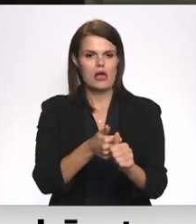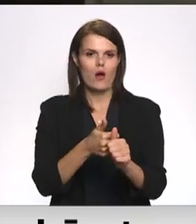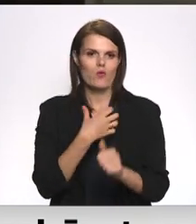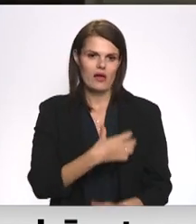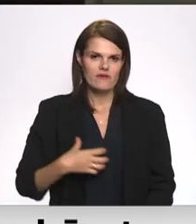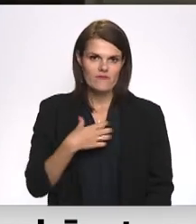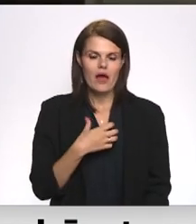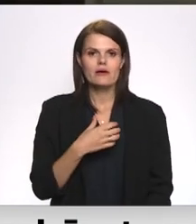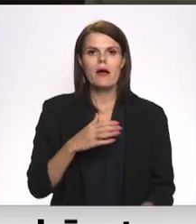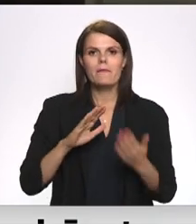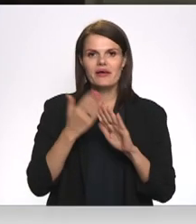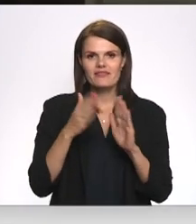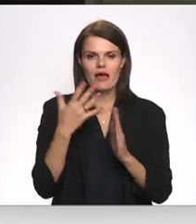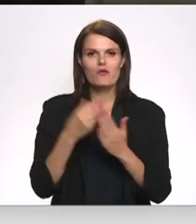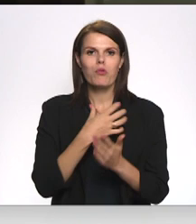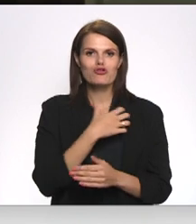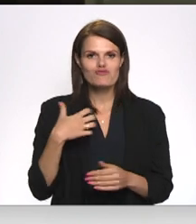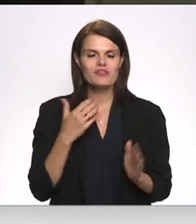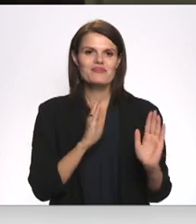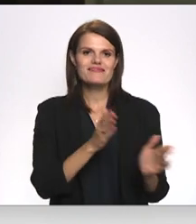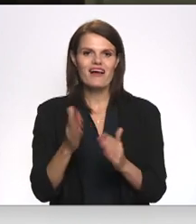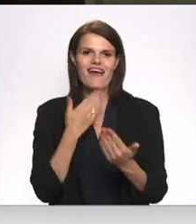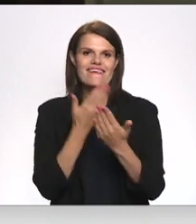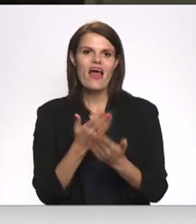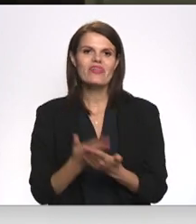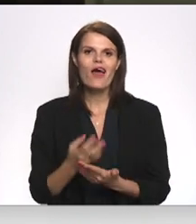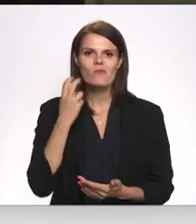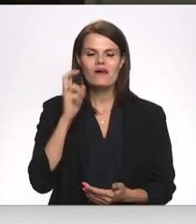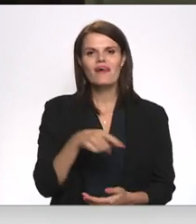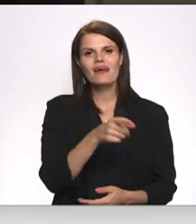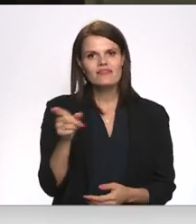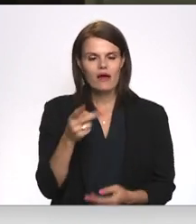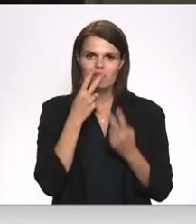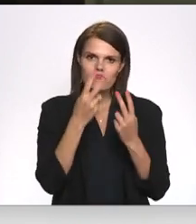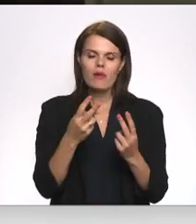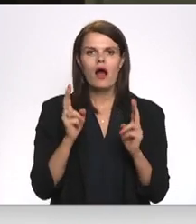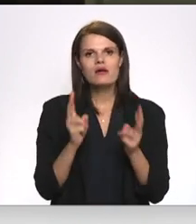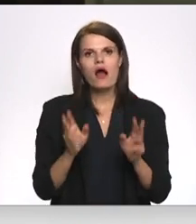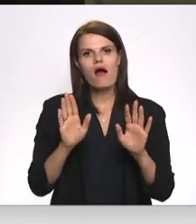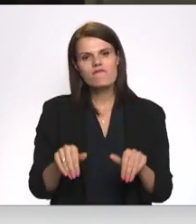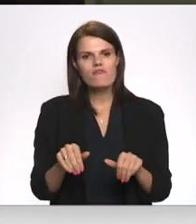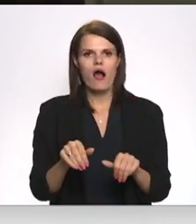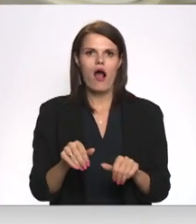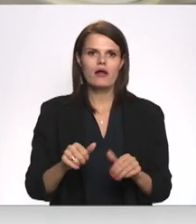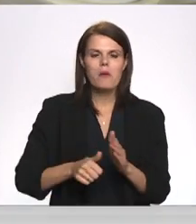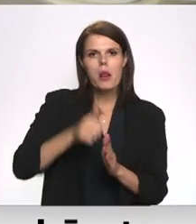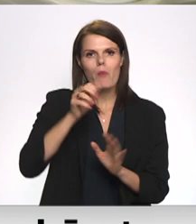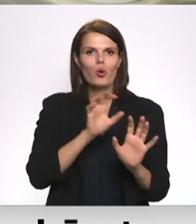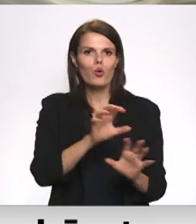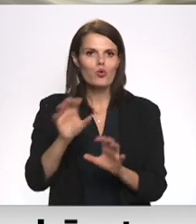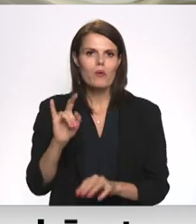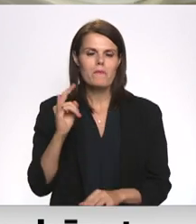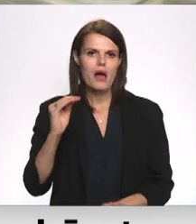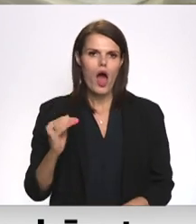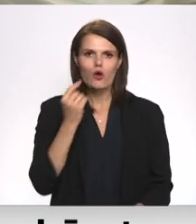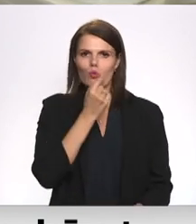Liepājas pilsētas pašvaldība ir sagatavojusi tādus ieteikumus vecākiem, kādā veidā mēs varam šo problēmu novērst, kādā veidā varam labāk rūpēties par bērnu